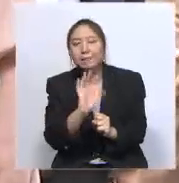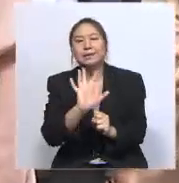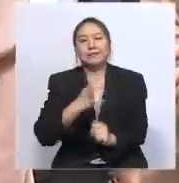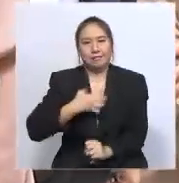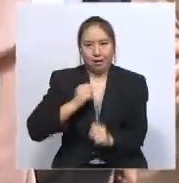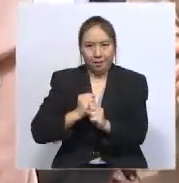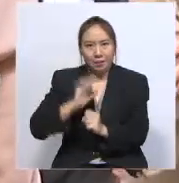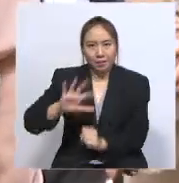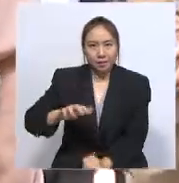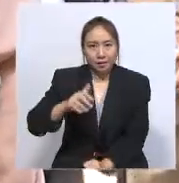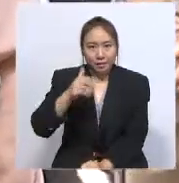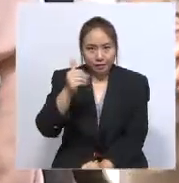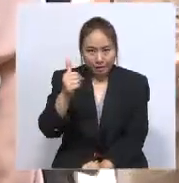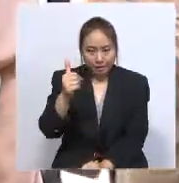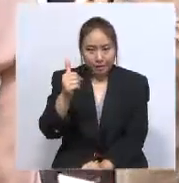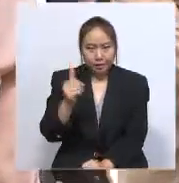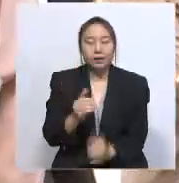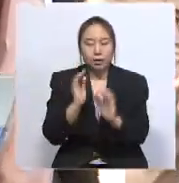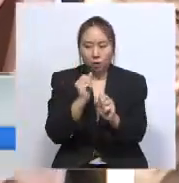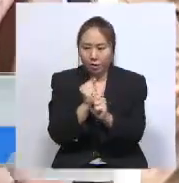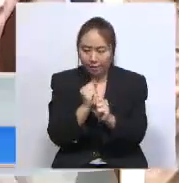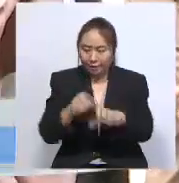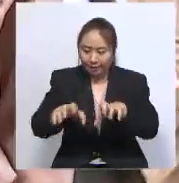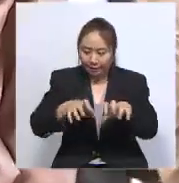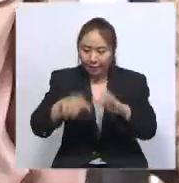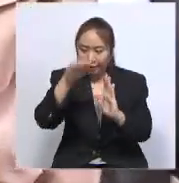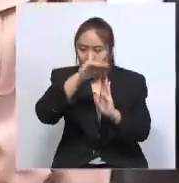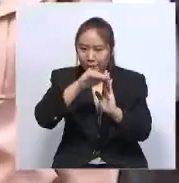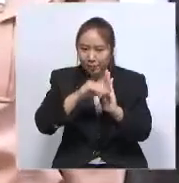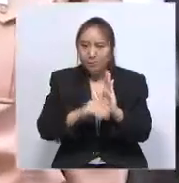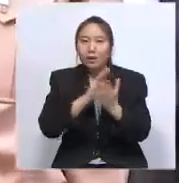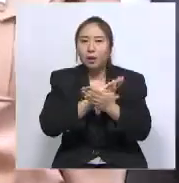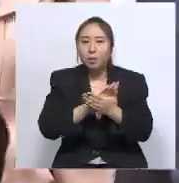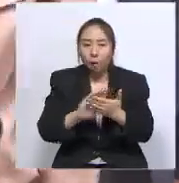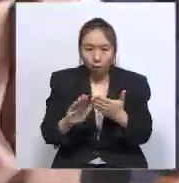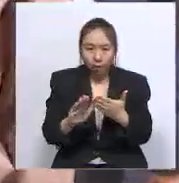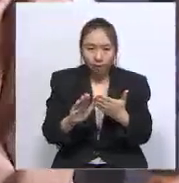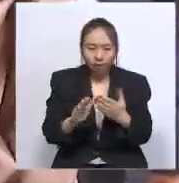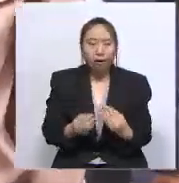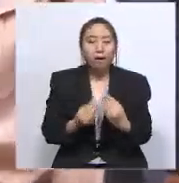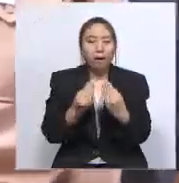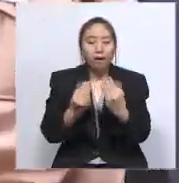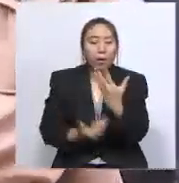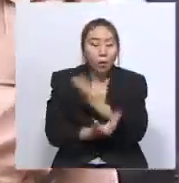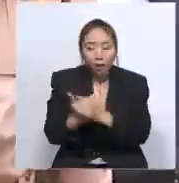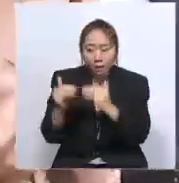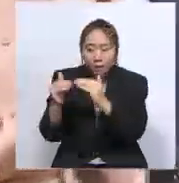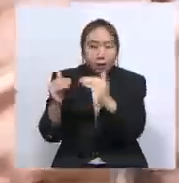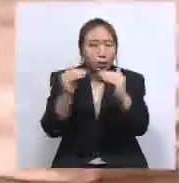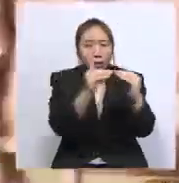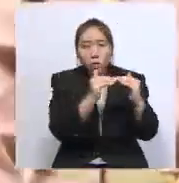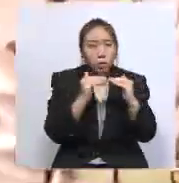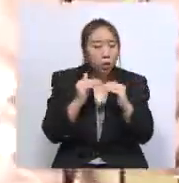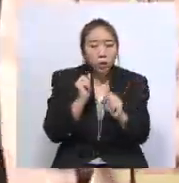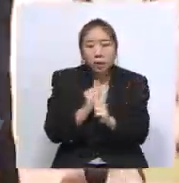ขึ้นเพียงแต่ให้ทุกอย่างมันกลับเข้าสู่ระบบให้ได้หน่อยมันก็จะเป็นเขาเรียกอะไรเท่าเทียมความเท่าเทียมของโอกาสทุกคนก็สามารถจะท